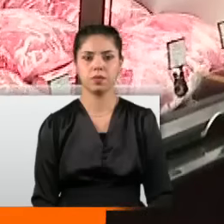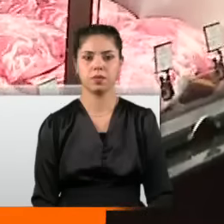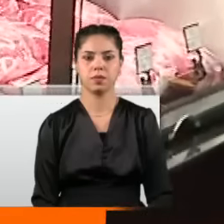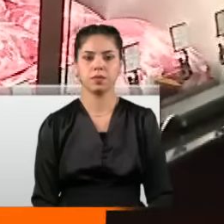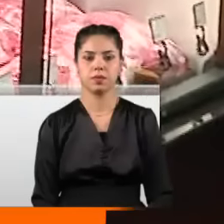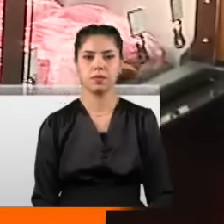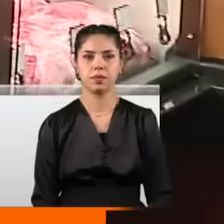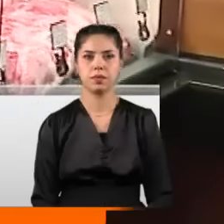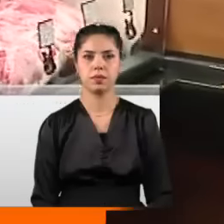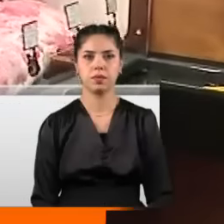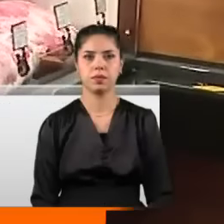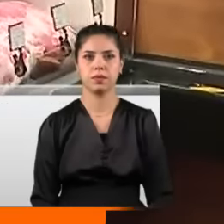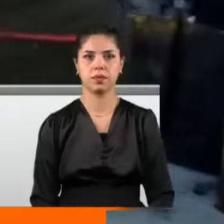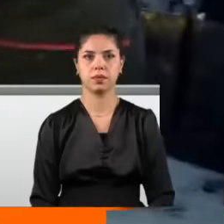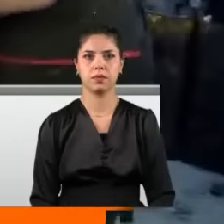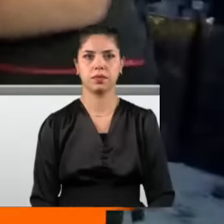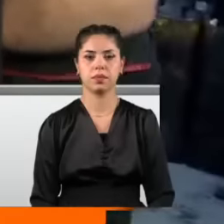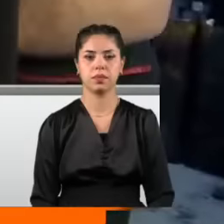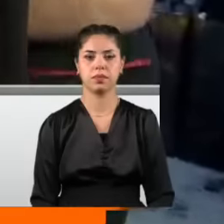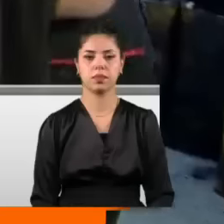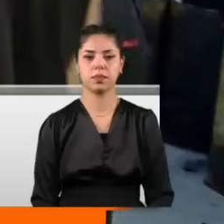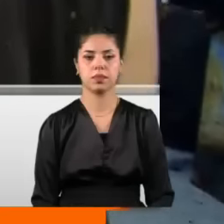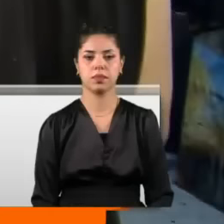buna bir çözüm bulmak gerekiyor.